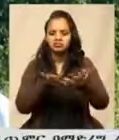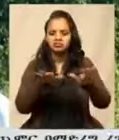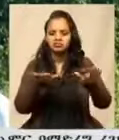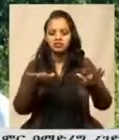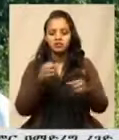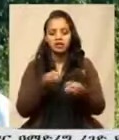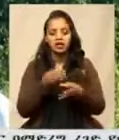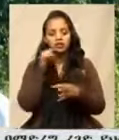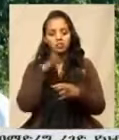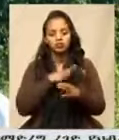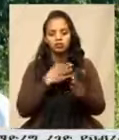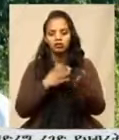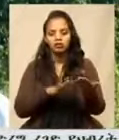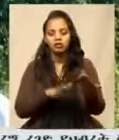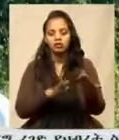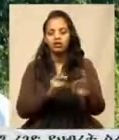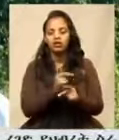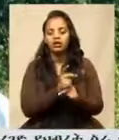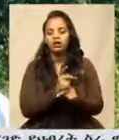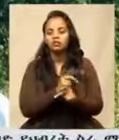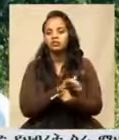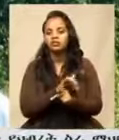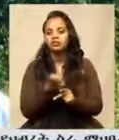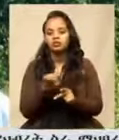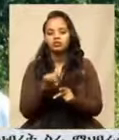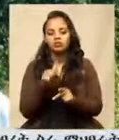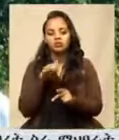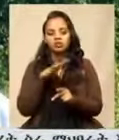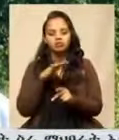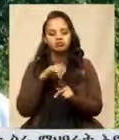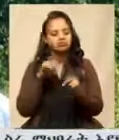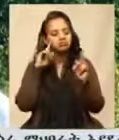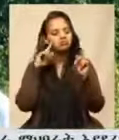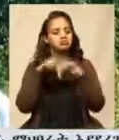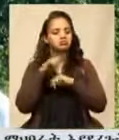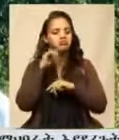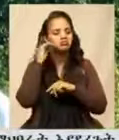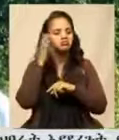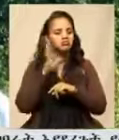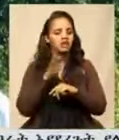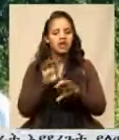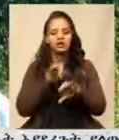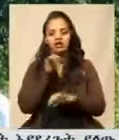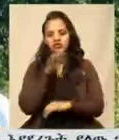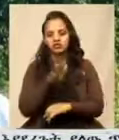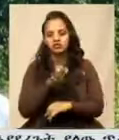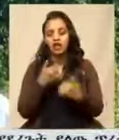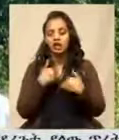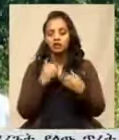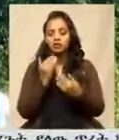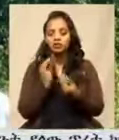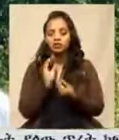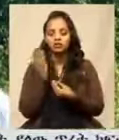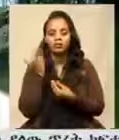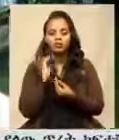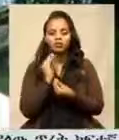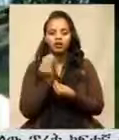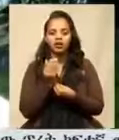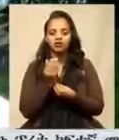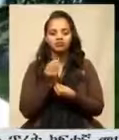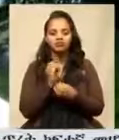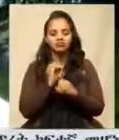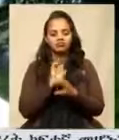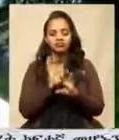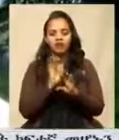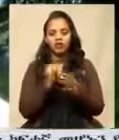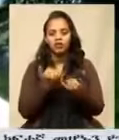ሰዎችም እያጣን ምን ጥንቃቄውን በዛው ልክ በሰው በጣም የተዘናጋ ነው እና ያለው ነው ማለት እጅግ በጣም አሳሳቢ እየሆነ ነው በአሁኑ ሰዓት ባለው።